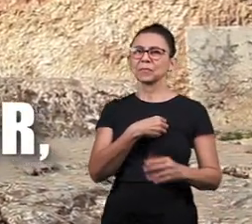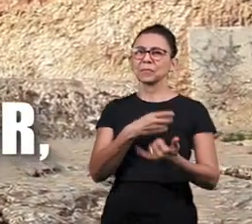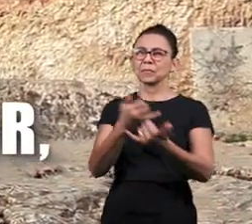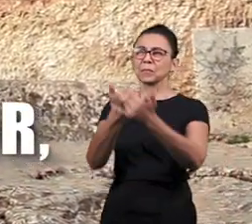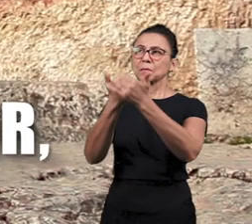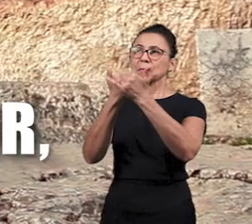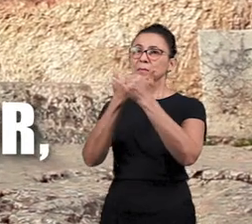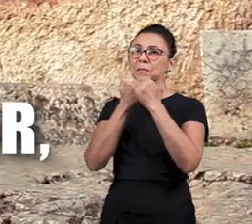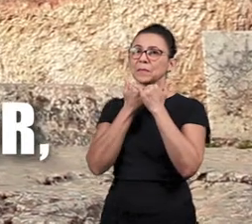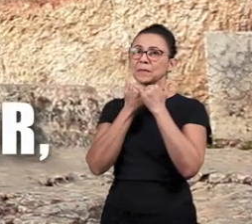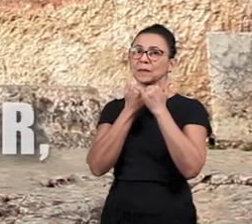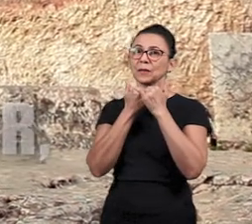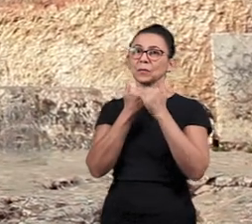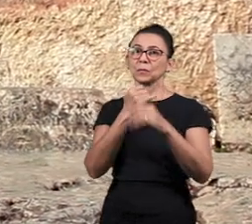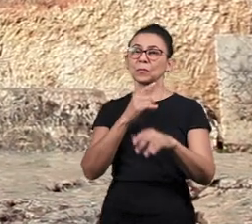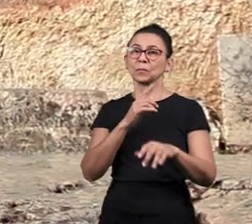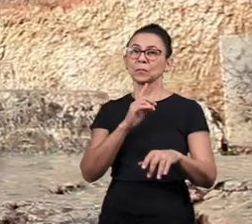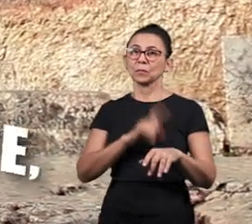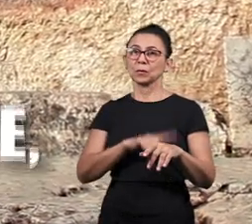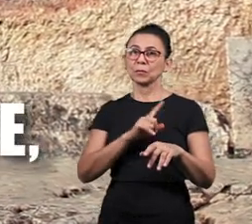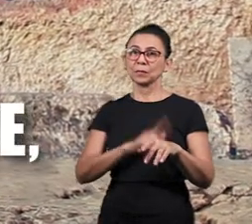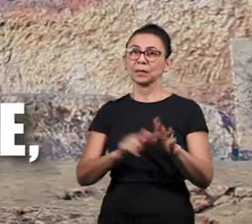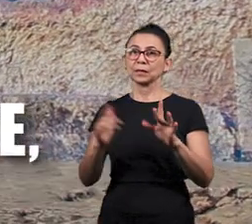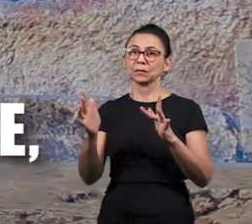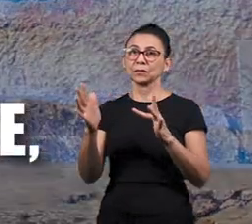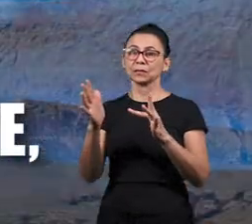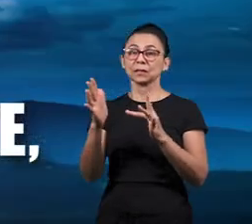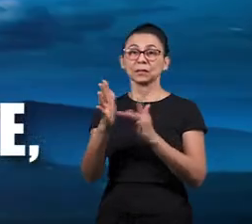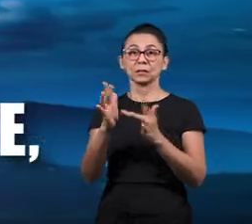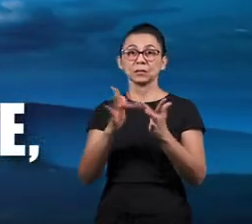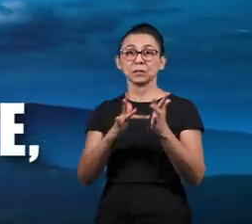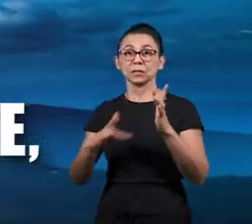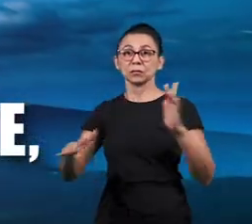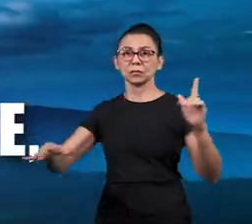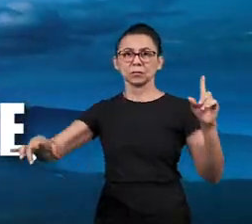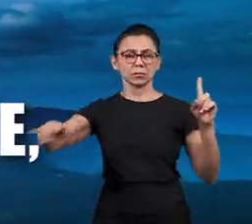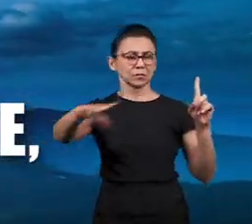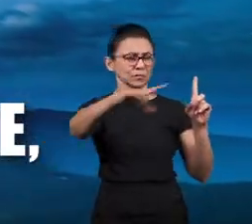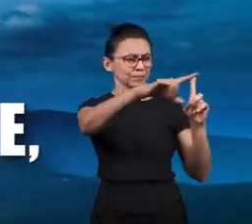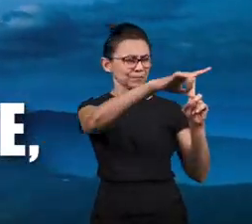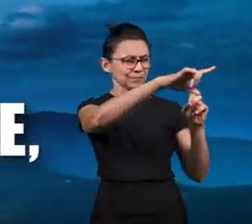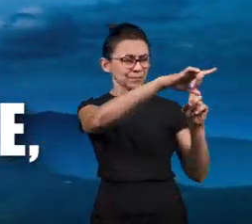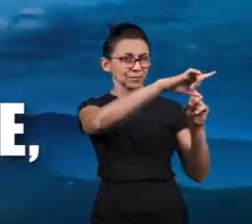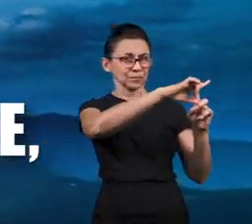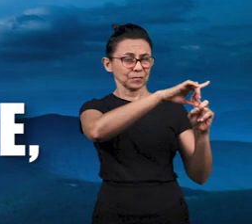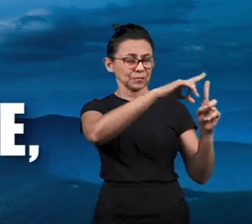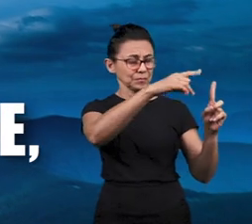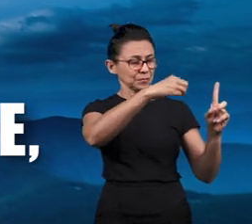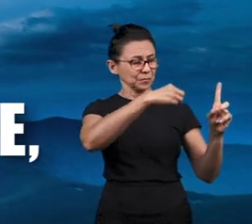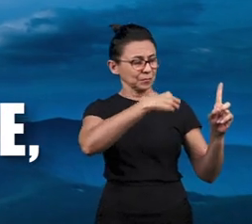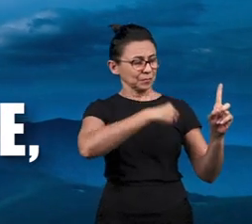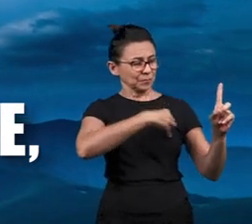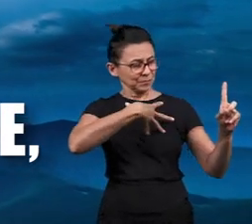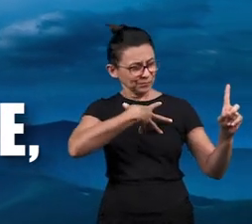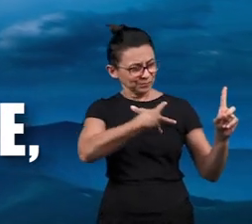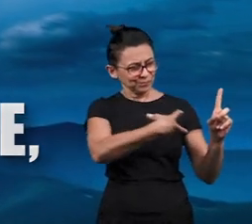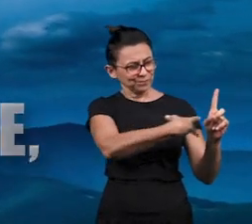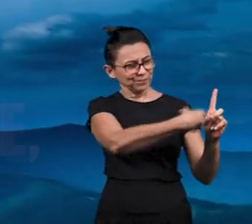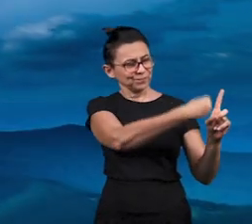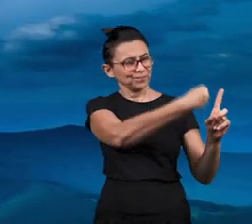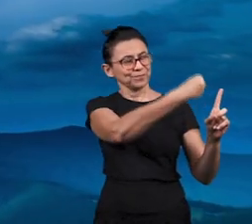на кресте Твоею любовью и от печальной участи,